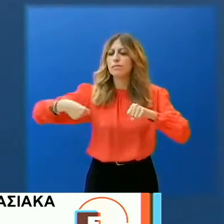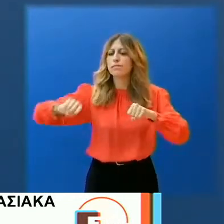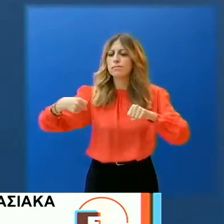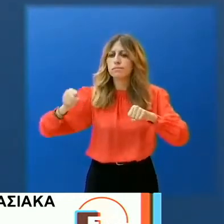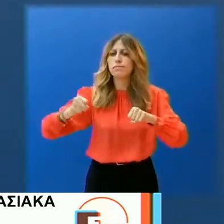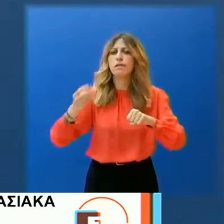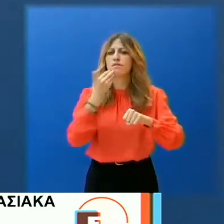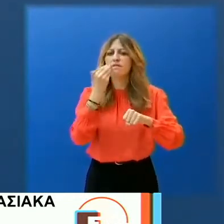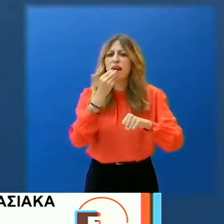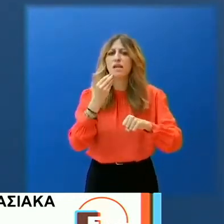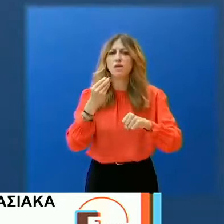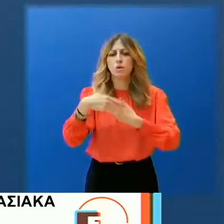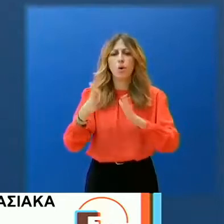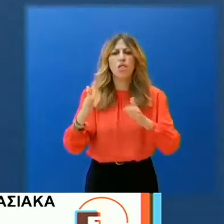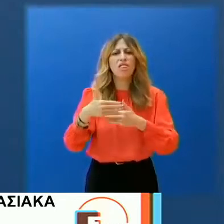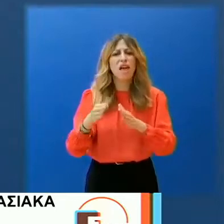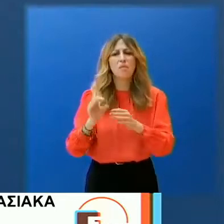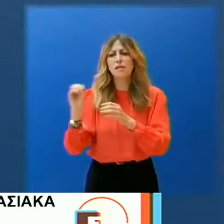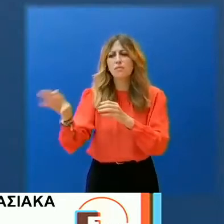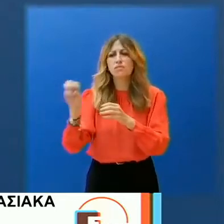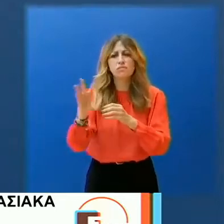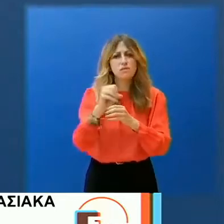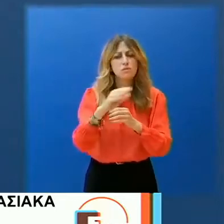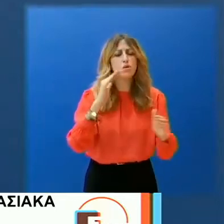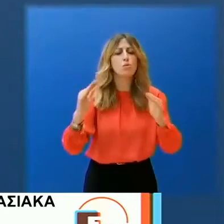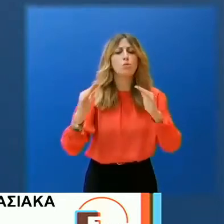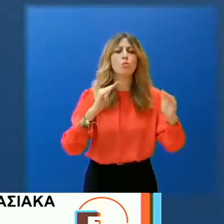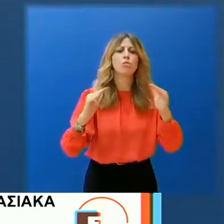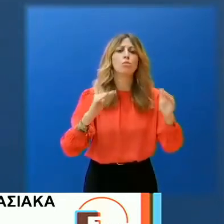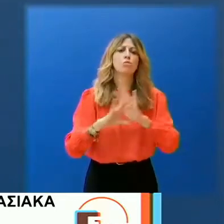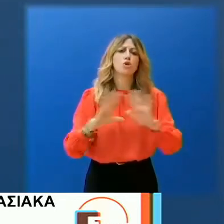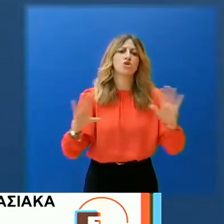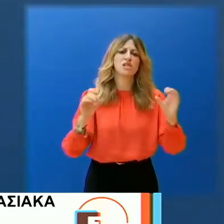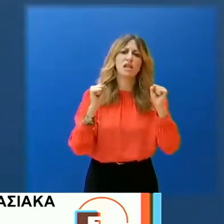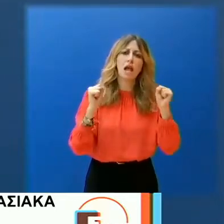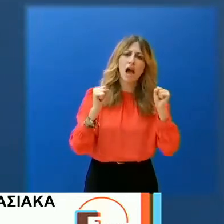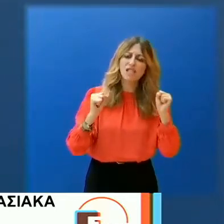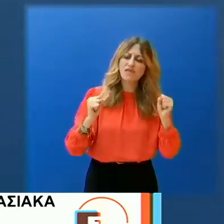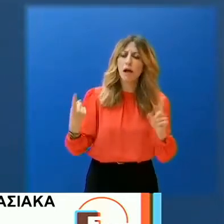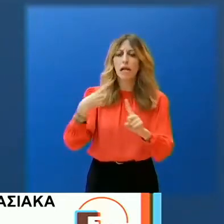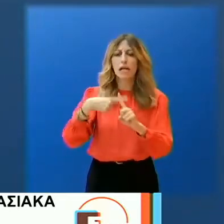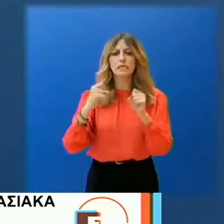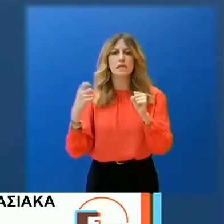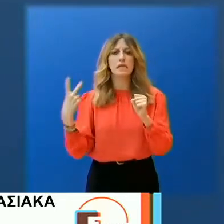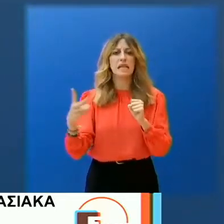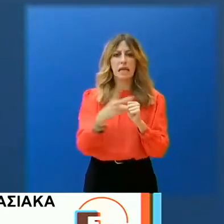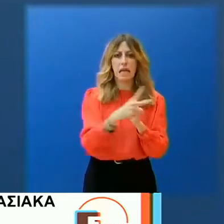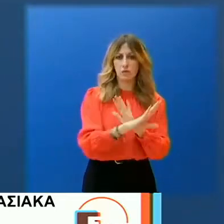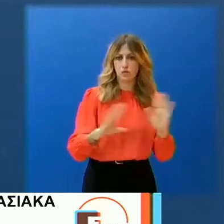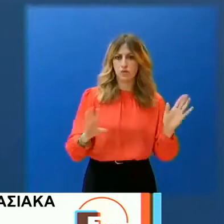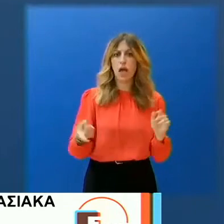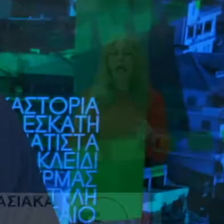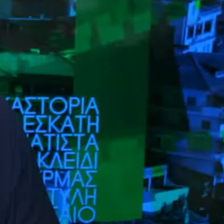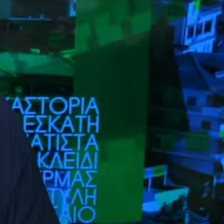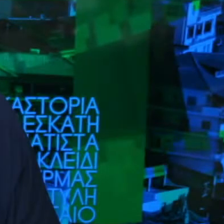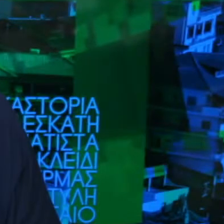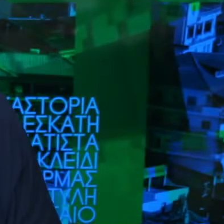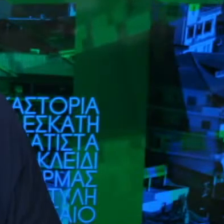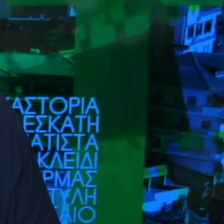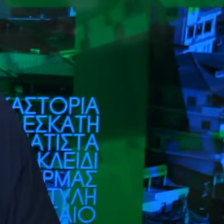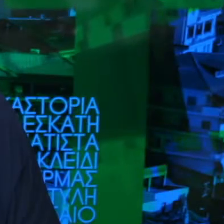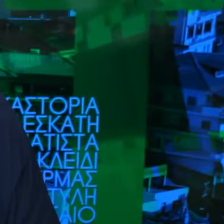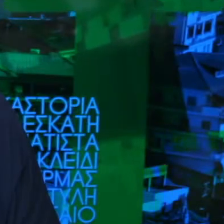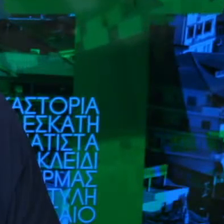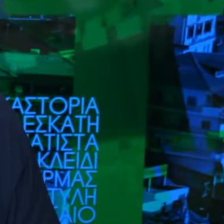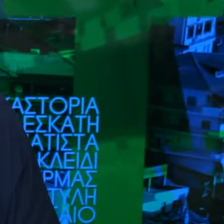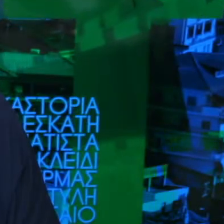τους. Τέλος, το καθεστώς διακρίσεων στις αποζημιώσεις μεταξύ εργατοτεχνητών και υπαλλήλων. Από